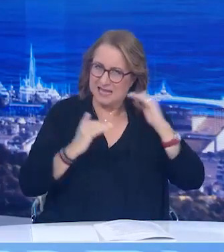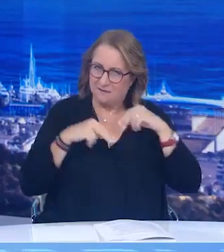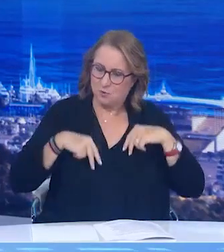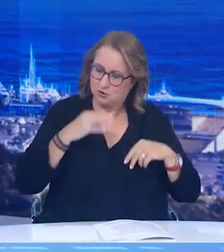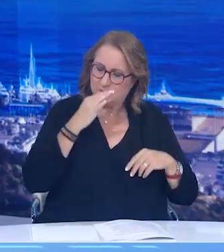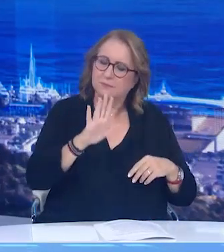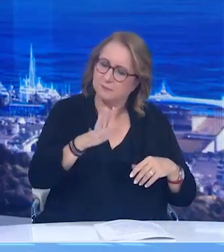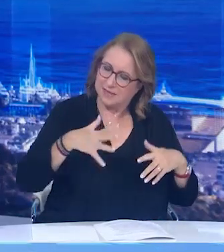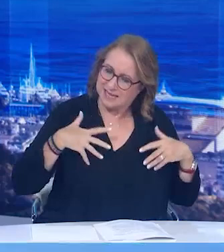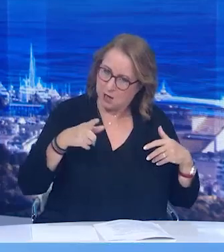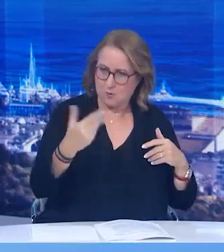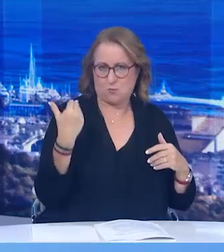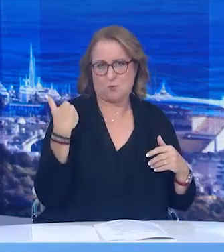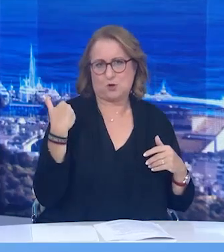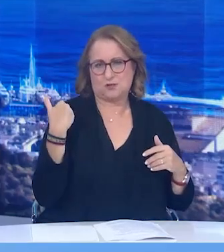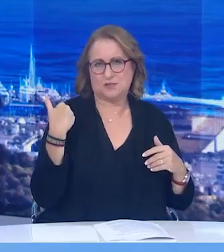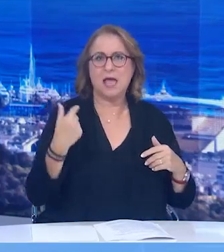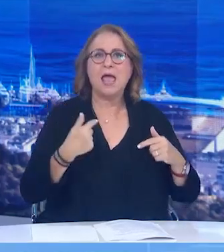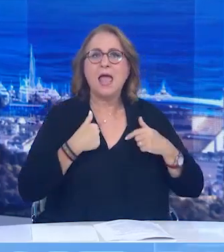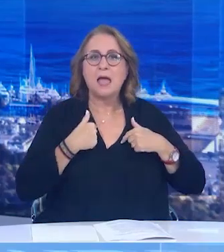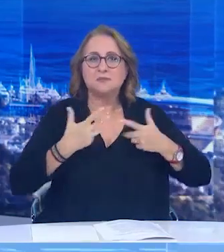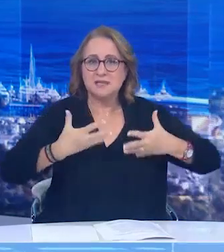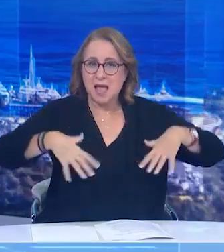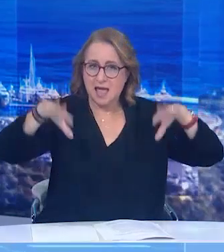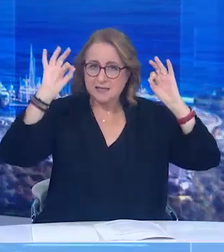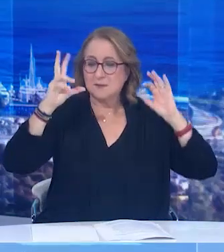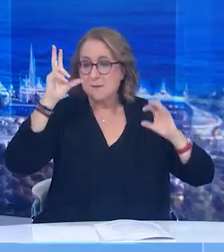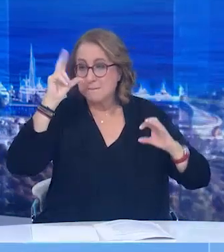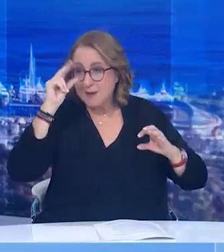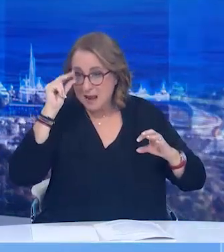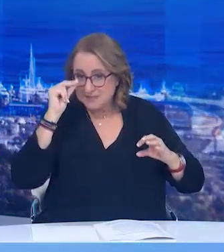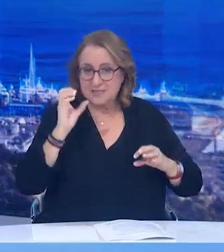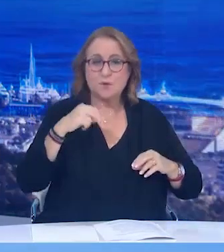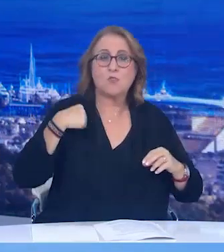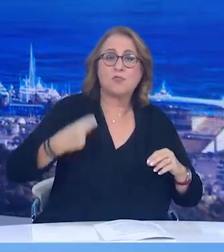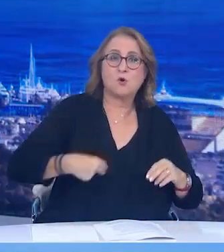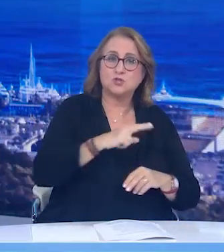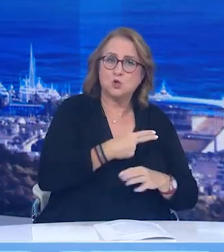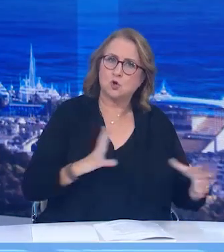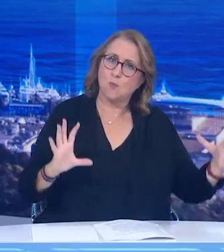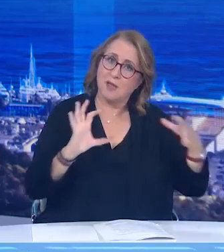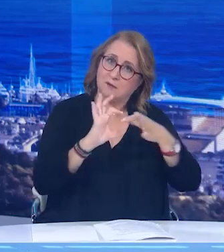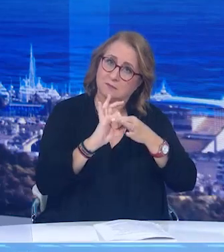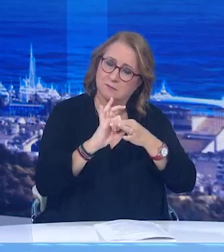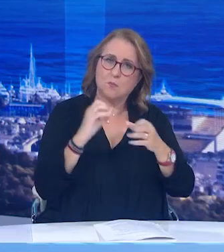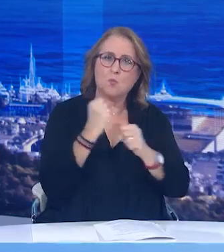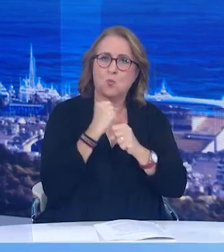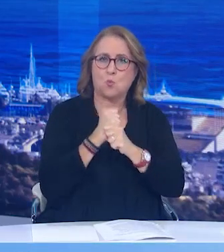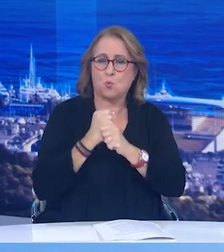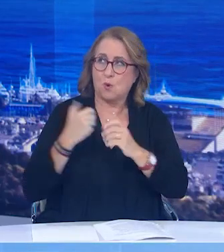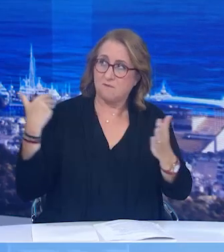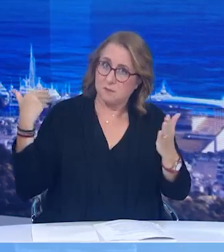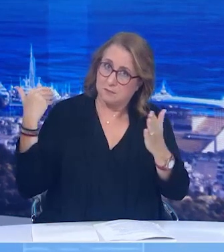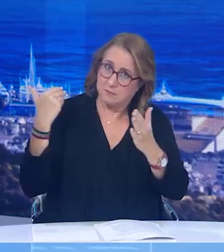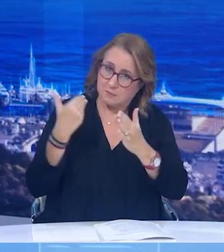στην αντιμετώπιση αυτής της πανδημίας ξεκινήσαμε μαζί, Πανεπιστήμιο και ΕΣΥ, μέσα στα πλαίσια του Εθνικού Συστήματος Υγείας. Έτσι αντιμετωπίσαμε